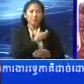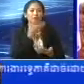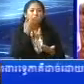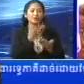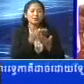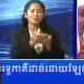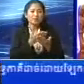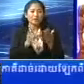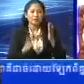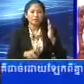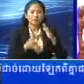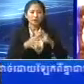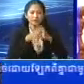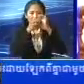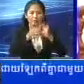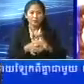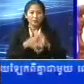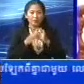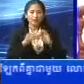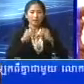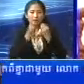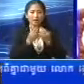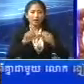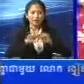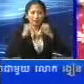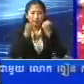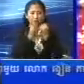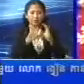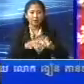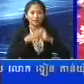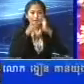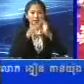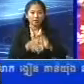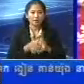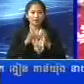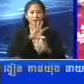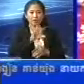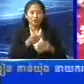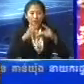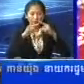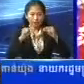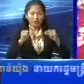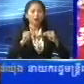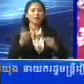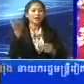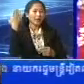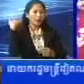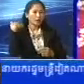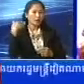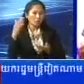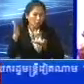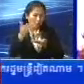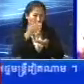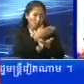ស់ចំពោះកិច្ចសហប្រតិបត្តិការរបស់អង្គការសមាគមសហប្រតិបត្តិការកម្ពុជាជប៉ុនដែលកន្លងមកតែងតែបានគៀងគ